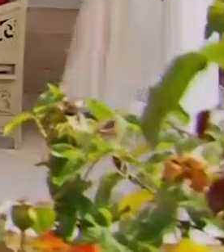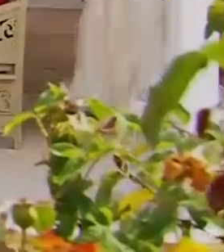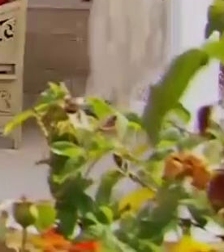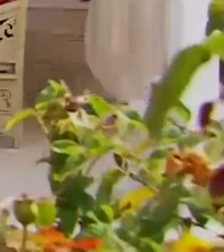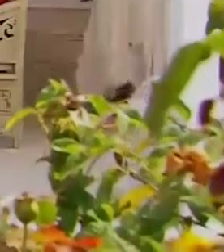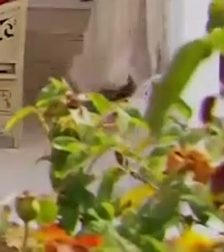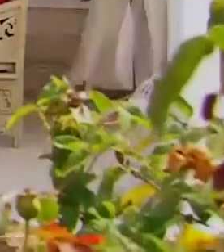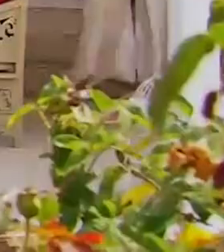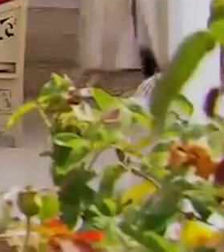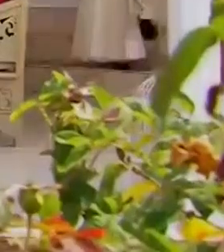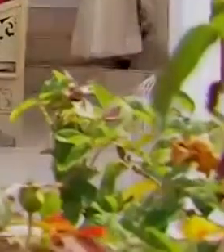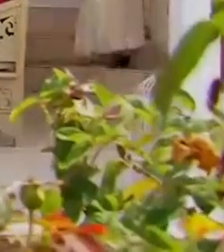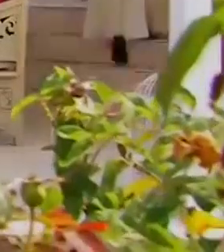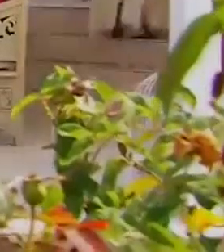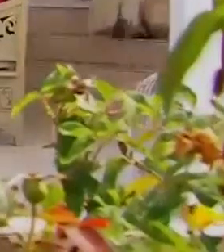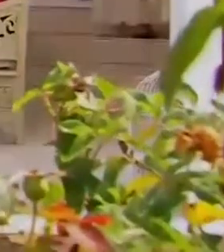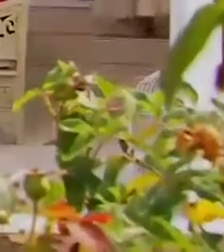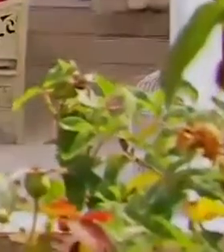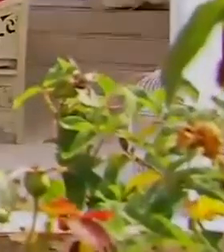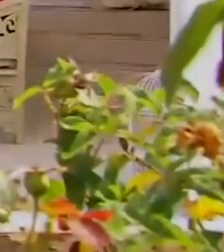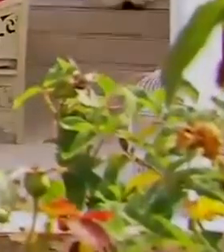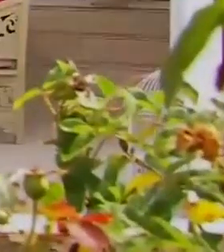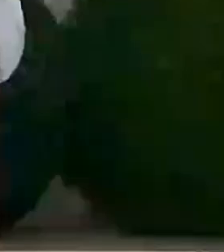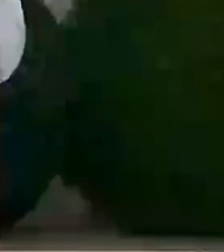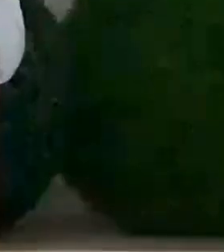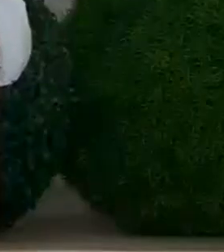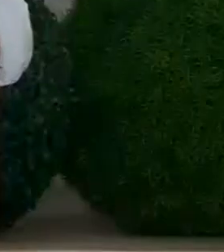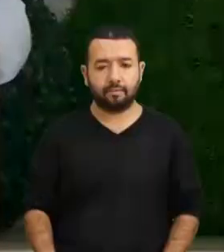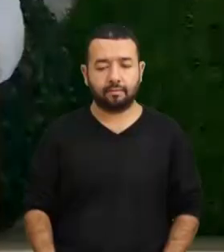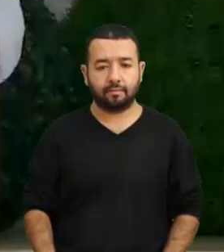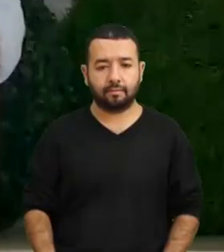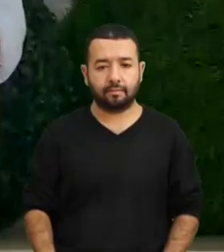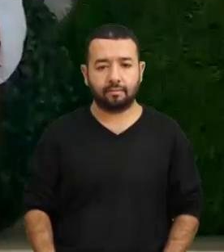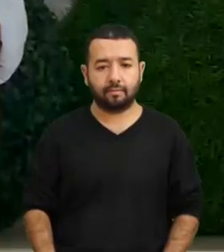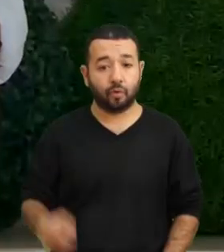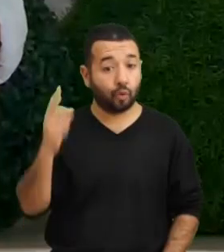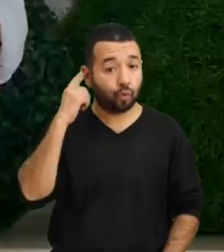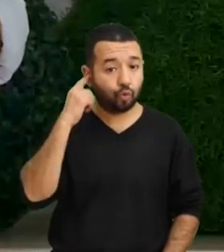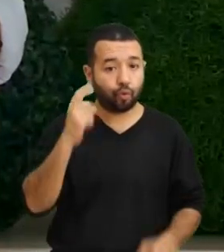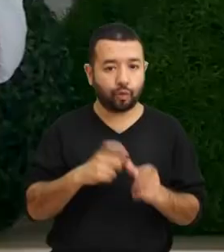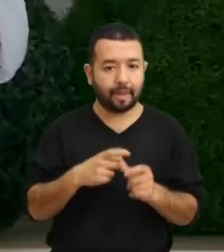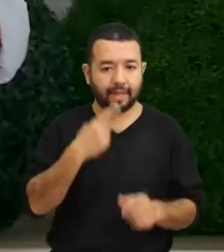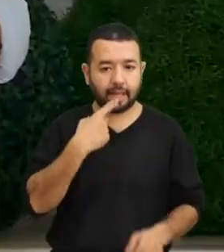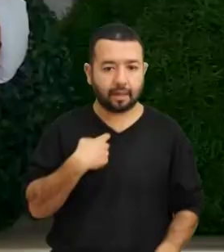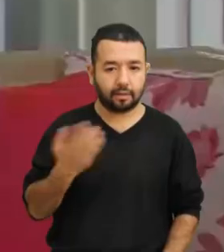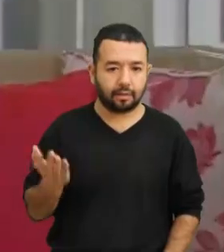Biricik kendi kendine söylenerek salona geçiyor. Kemal Serpil'e manidar bir bakış attı. Duydun mu Serpil ne